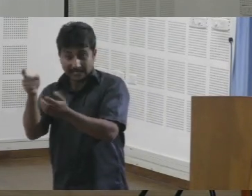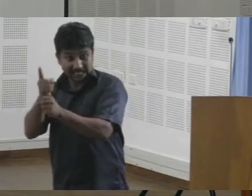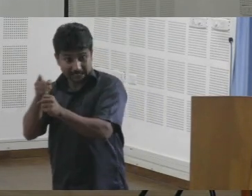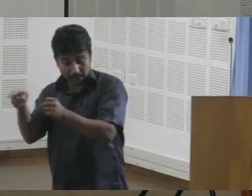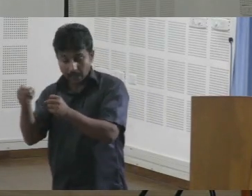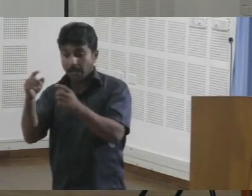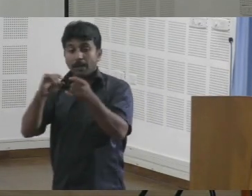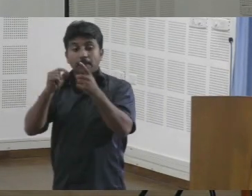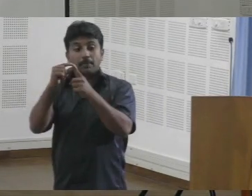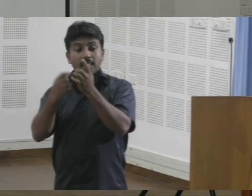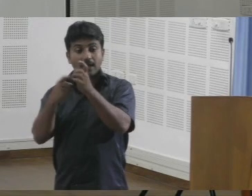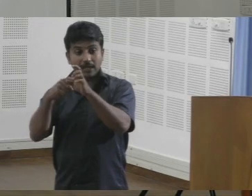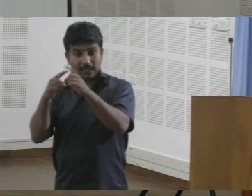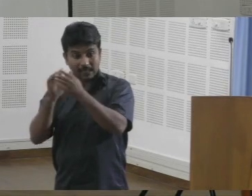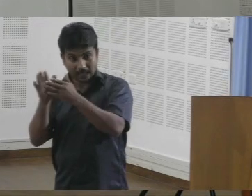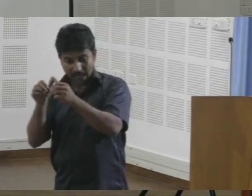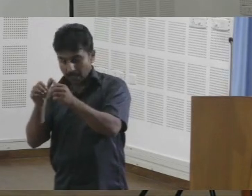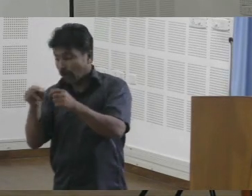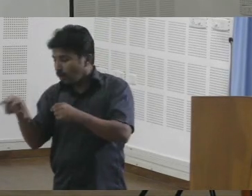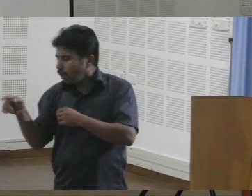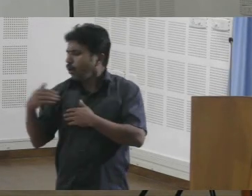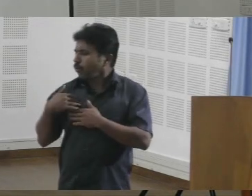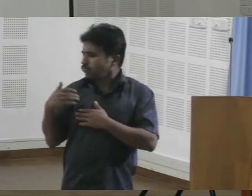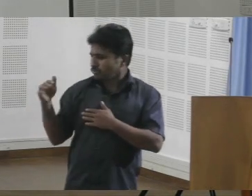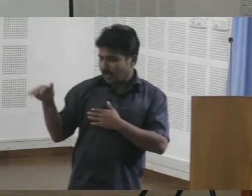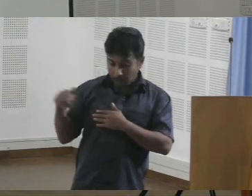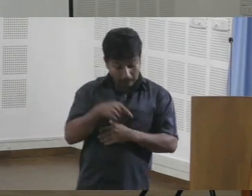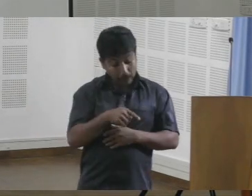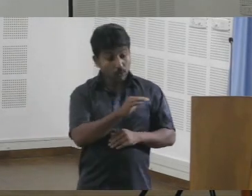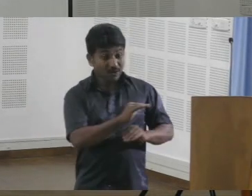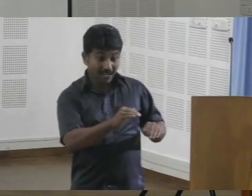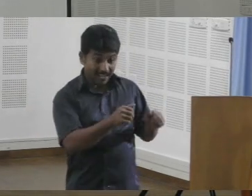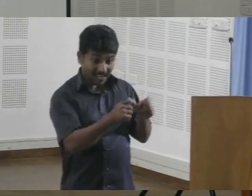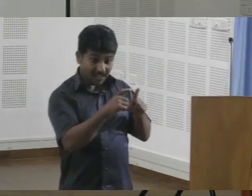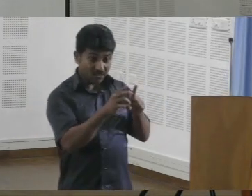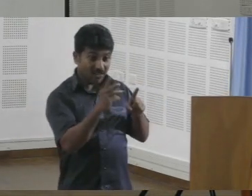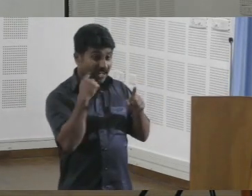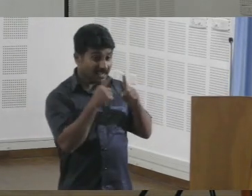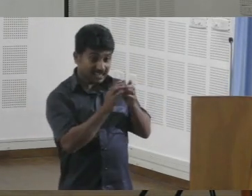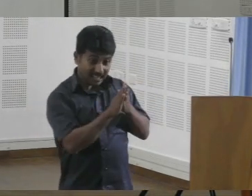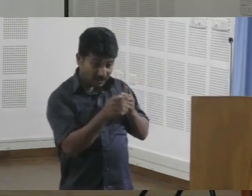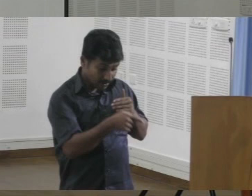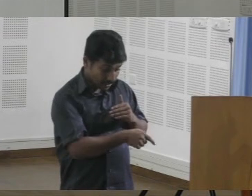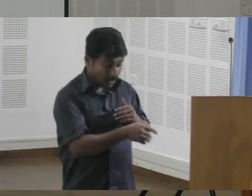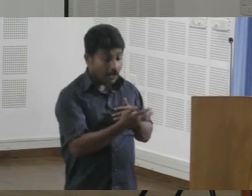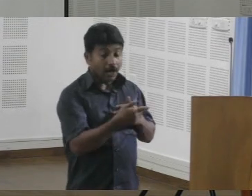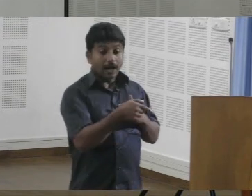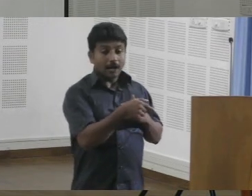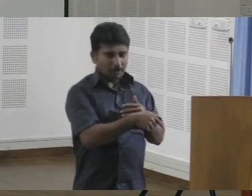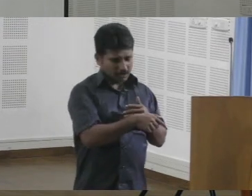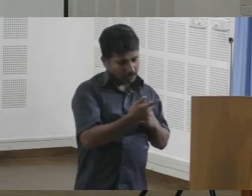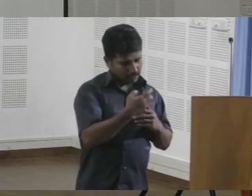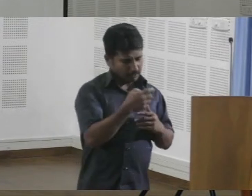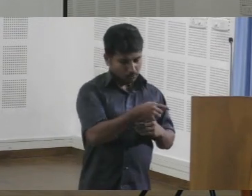ചൈൽഡ് ഹൈ ലെവൽ ഓഫ് ആൻസൈറ്റി, ഒരു സ്ട്രക്ചേർഡ് എൻവയോൺമെന്റ് ആണ് അവനെ കാമാക്കുക. അങ്ങനത്തെ ഒരു സ്കൂളിലുണ്ട്